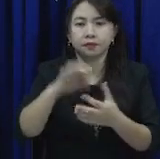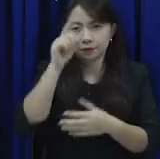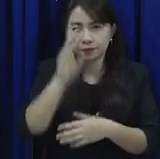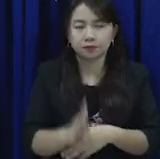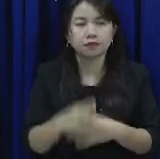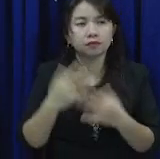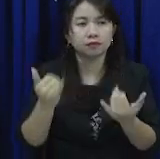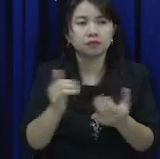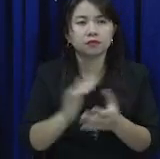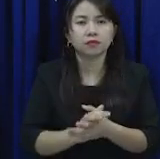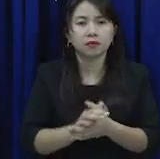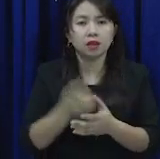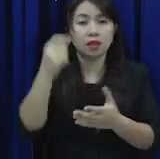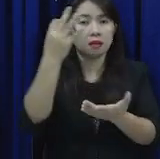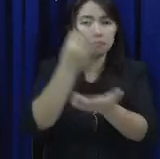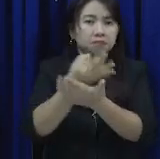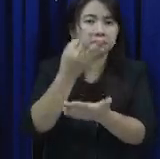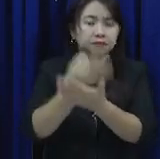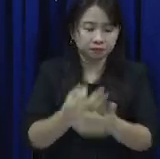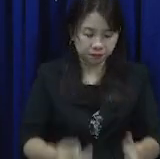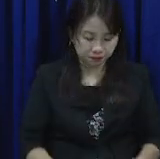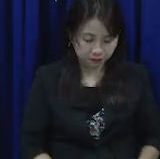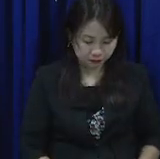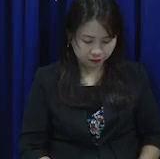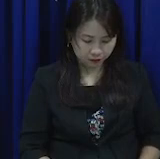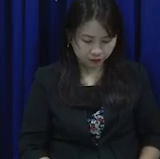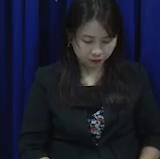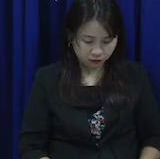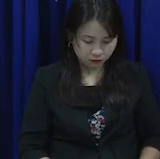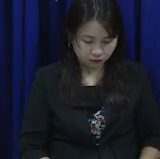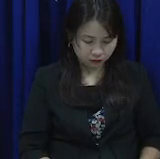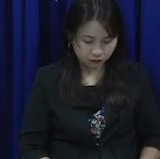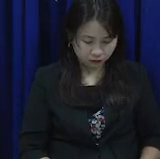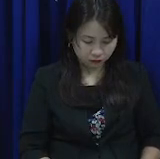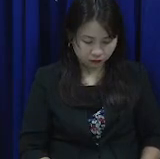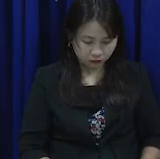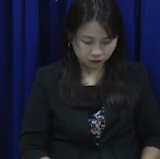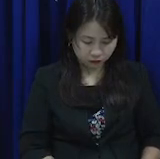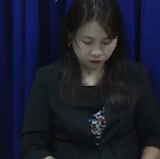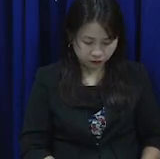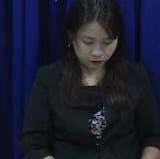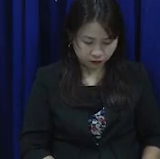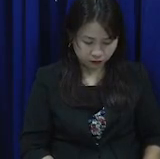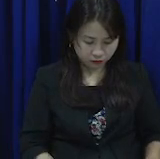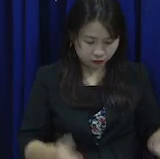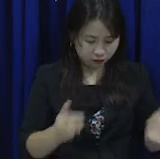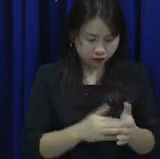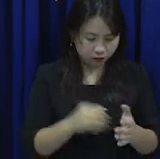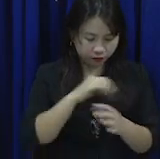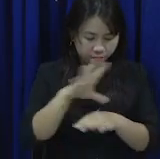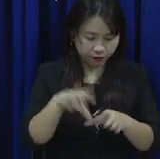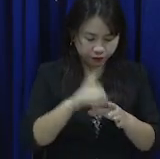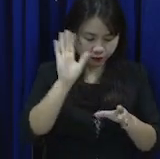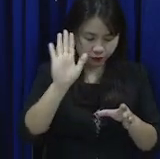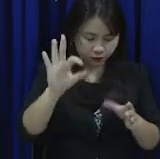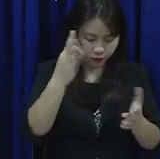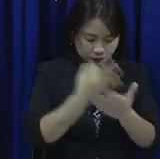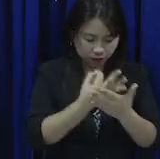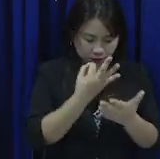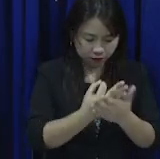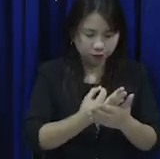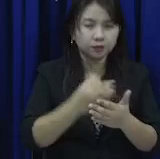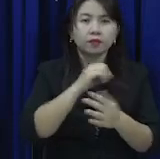ano Iyun yyung pera that's right you see involve your money invest your money in the Ministry Yan na yung